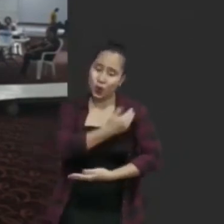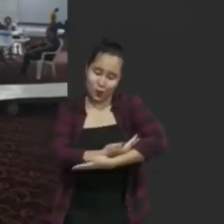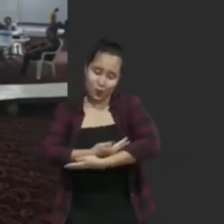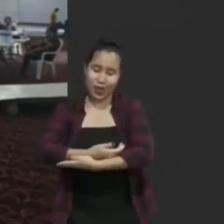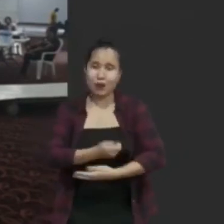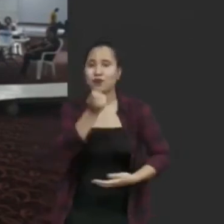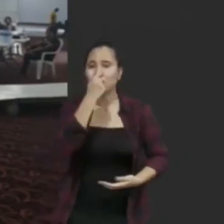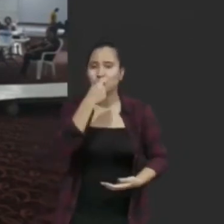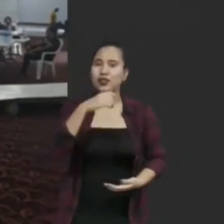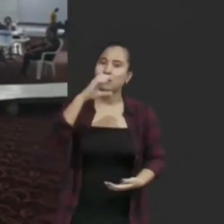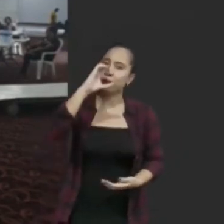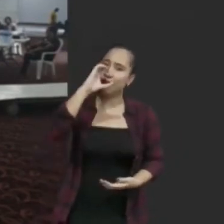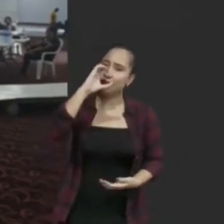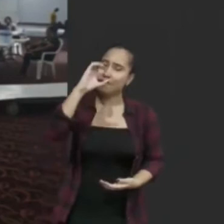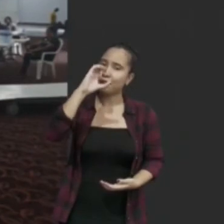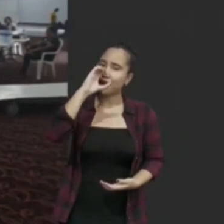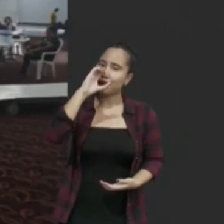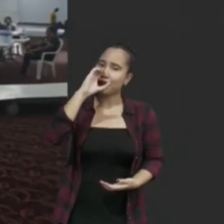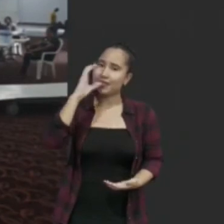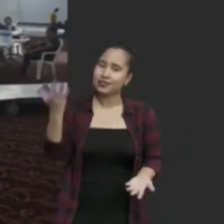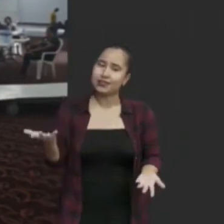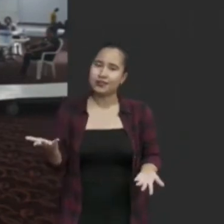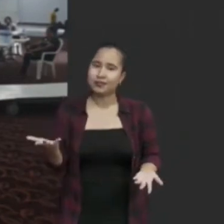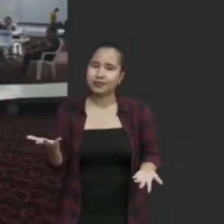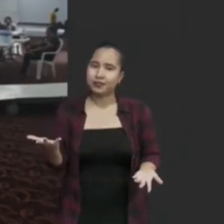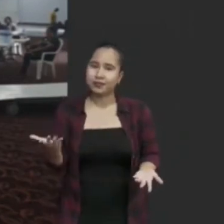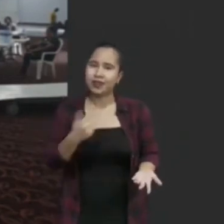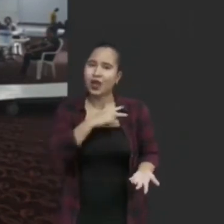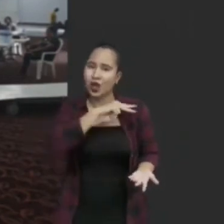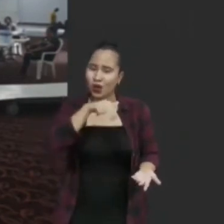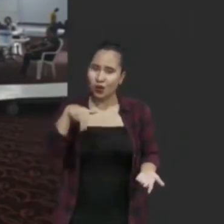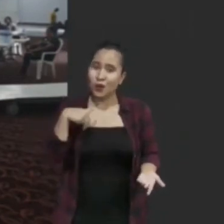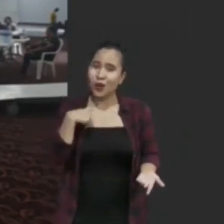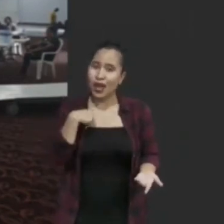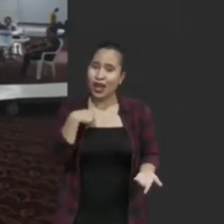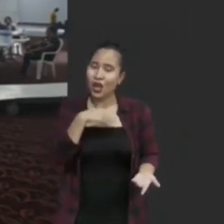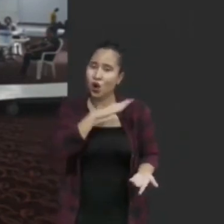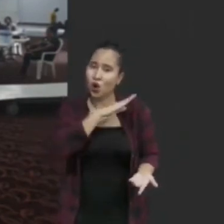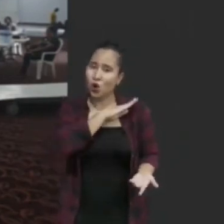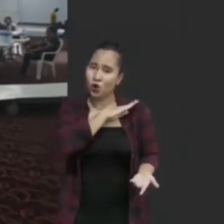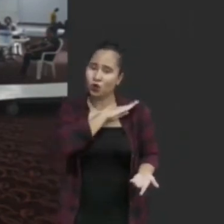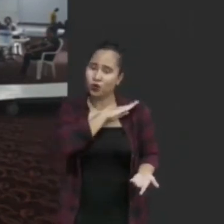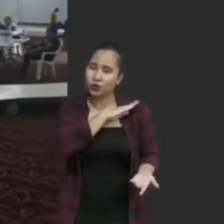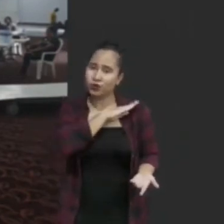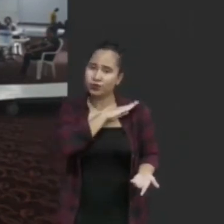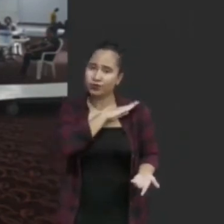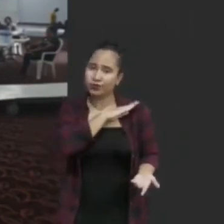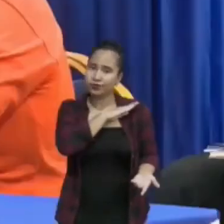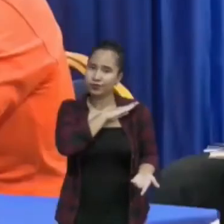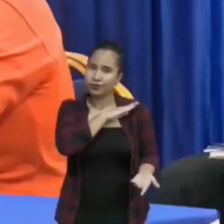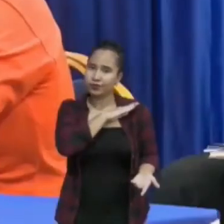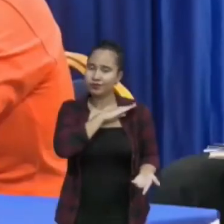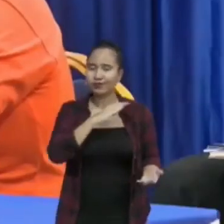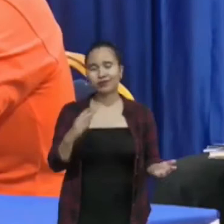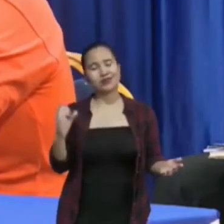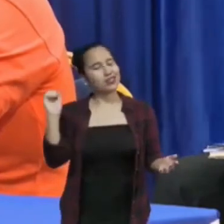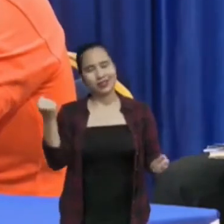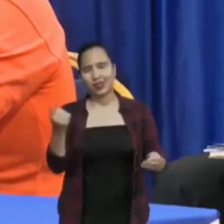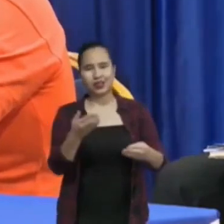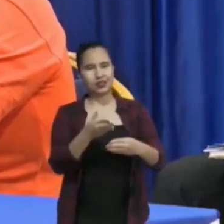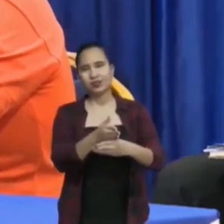babyvoeding en papfles, et cetera, doet. En we zijn dus natuurlijk ook wel op het punt waarop we zeggen van, hey, luister, dit kan zo niet